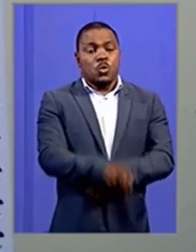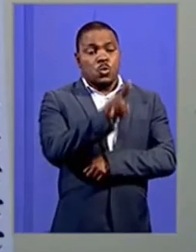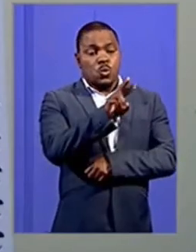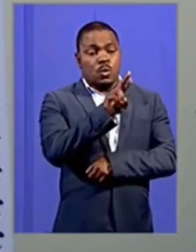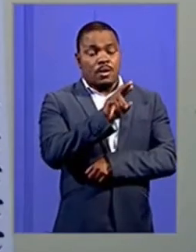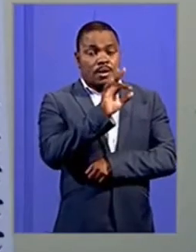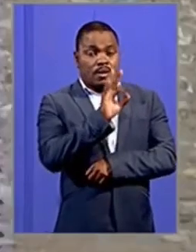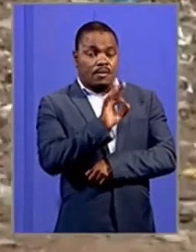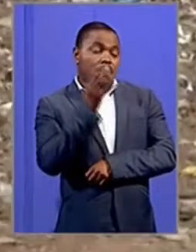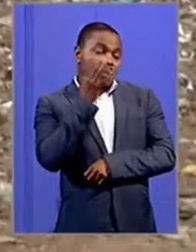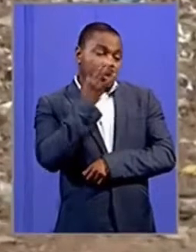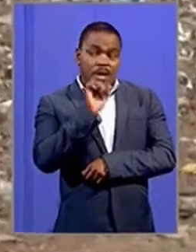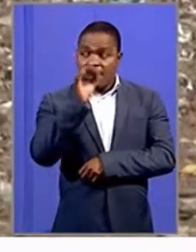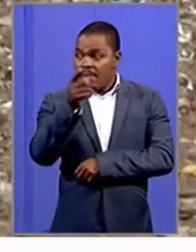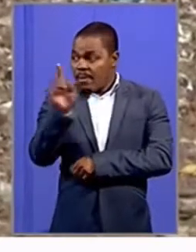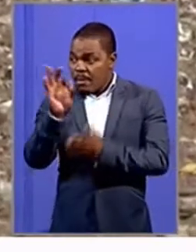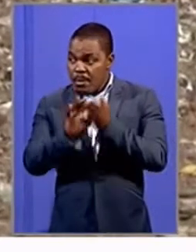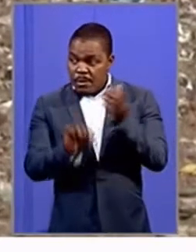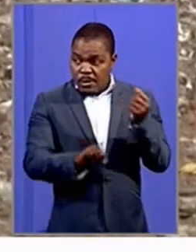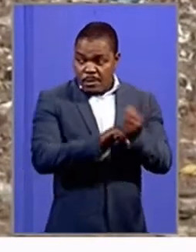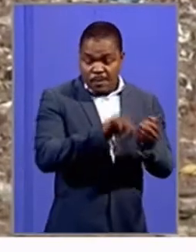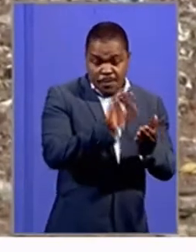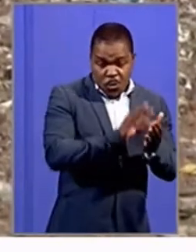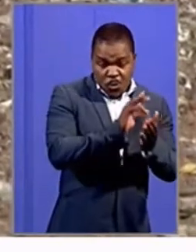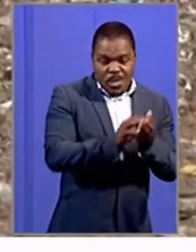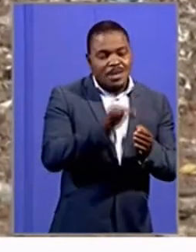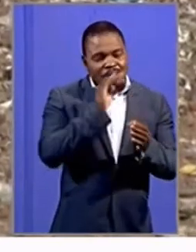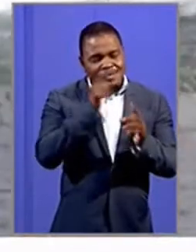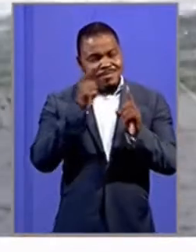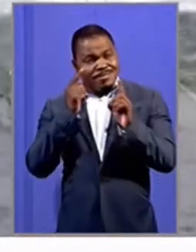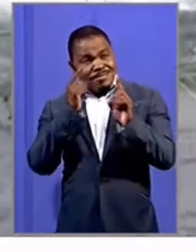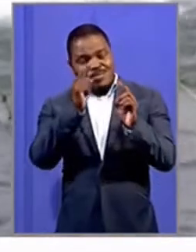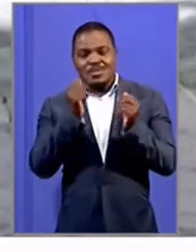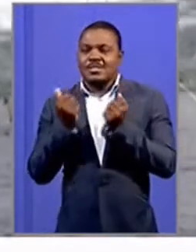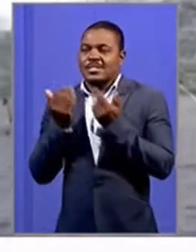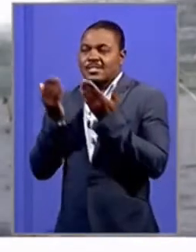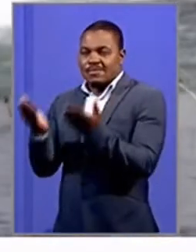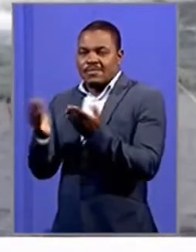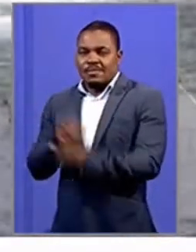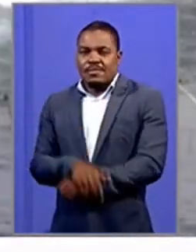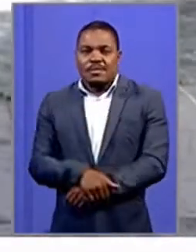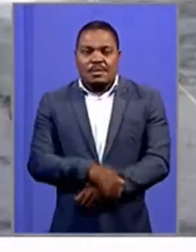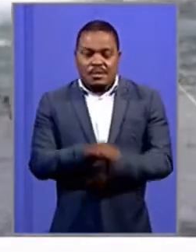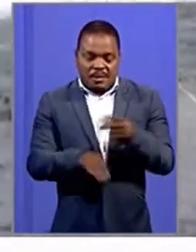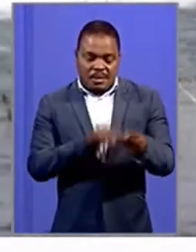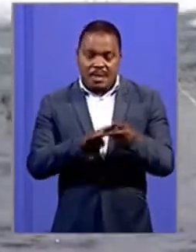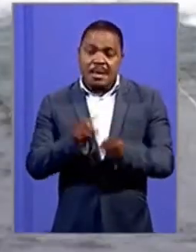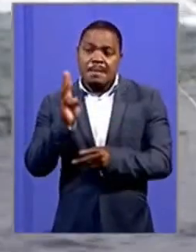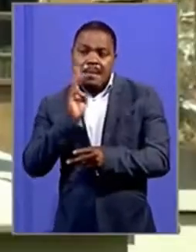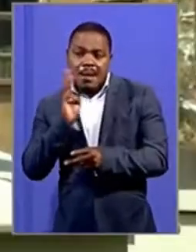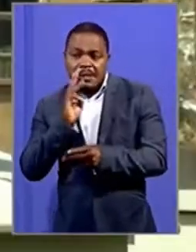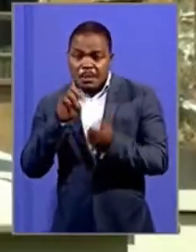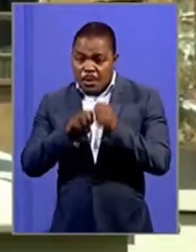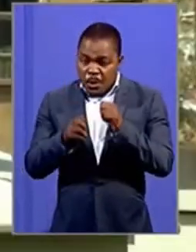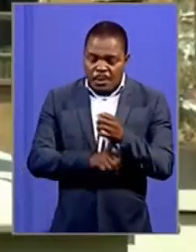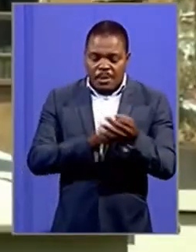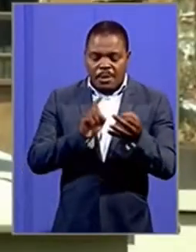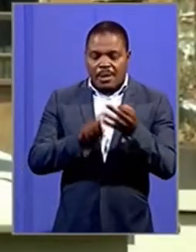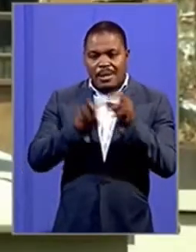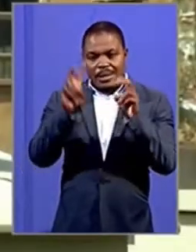URF e re fa e ka tlhophiwa thebolo ditirelo e tlile go nna ntlhakgolo mo go bone e solofetsa go fedisa tlhokego ya metsi go fokotsa